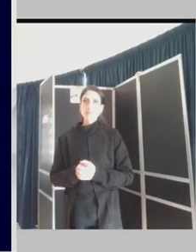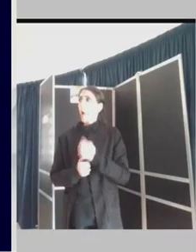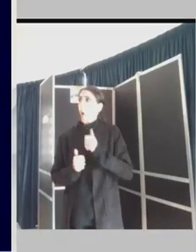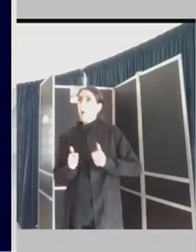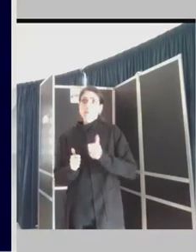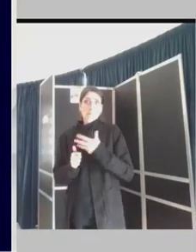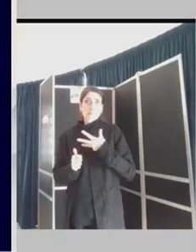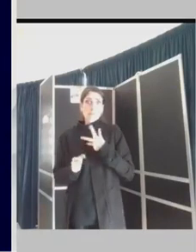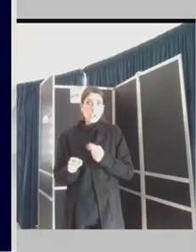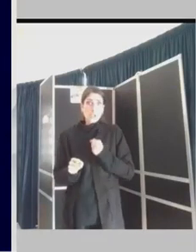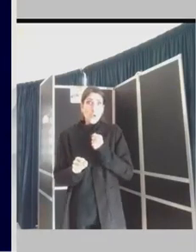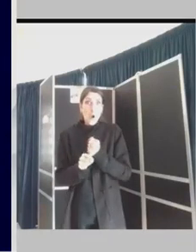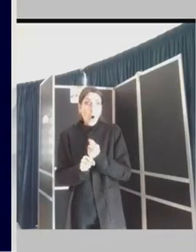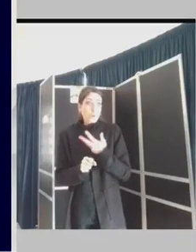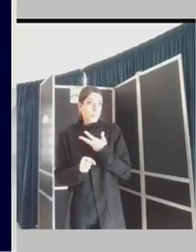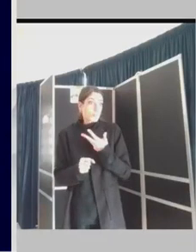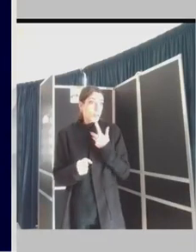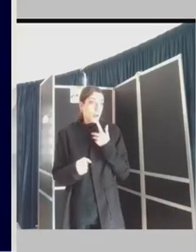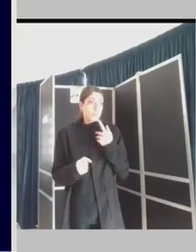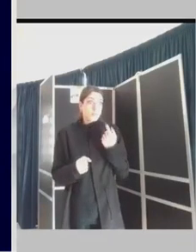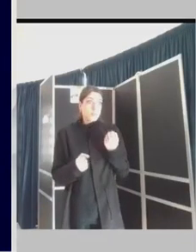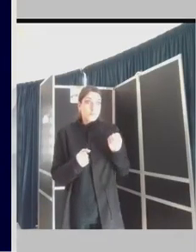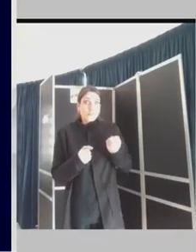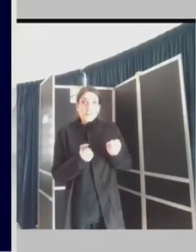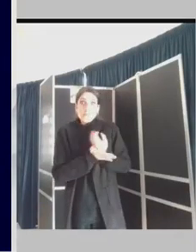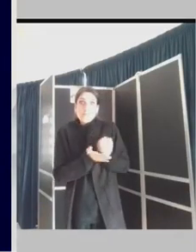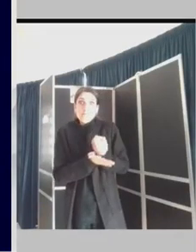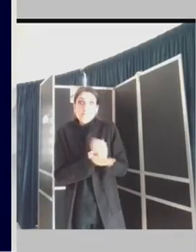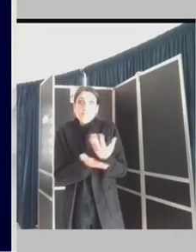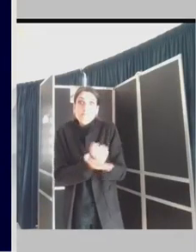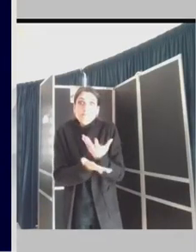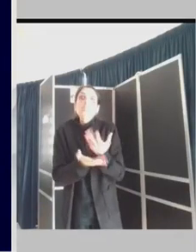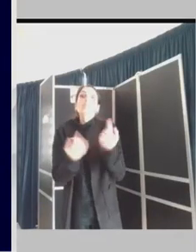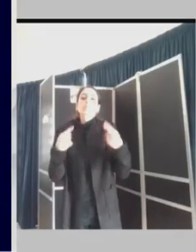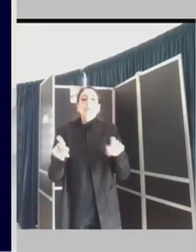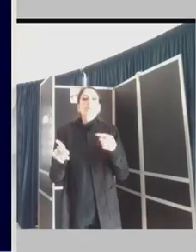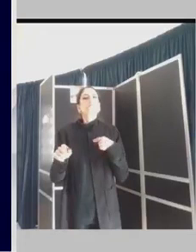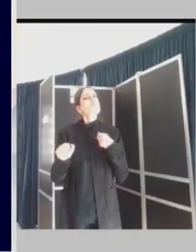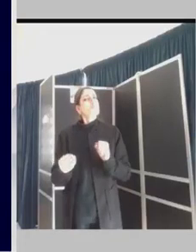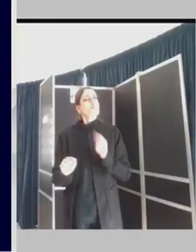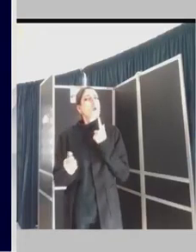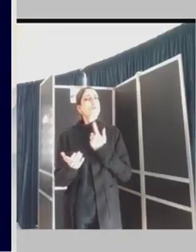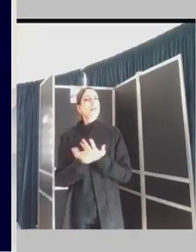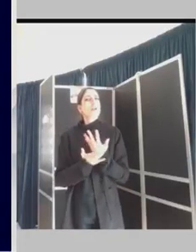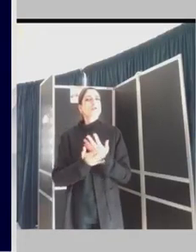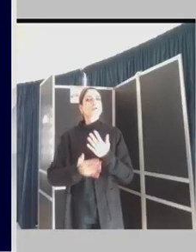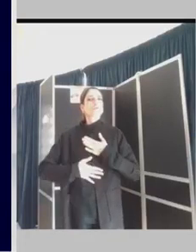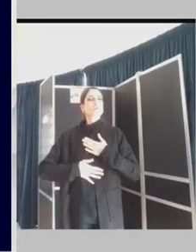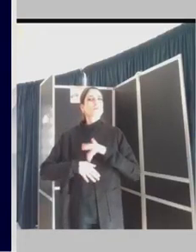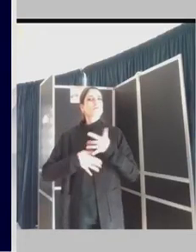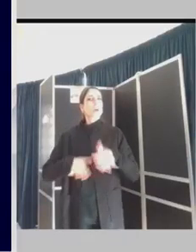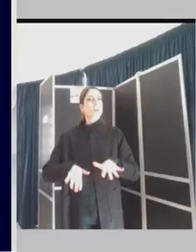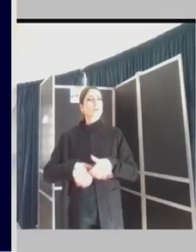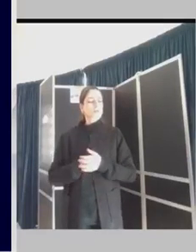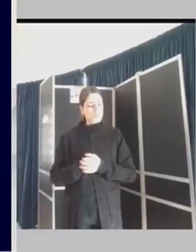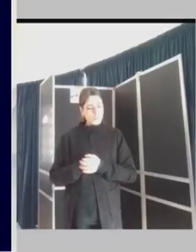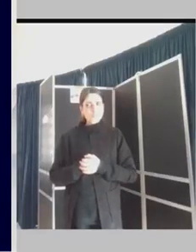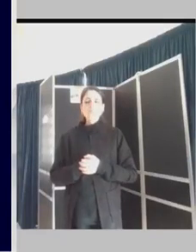episodio, quindi per rendere un pochino più, come dire, dinamica la discussione. Per esempio nel